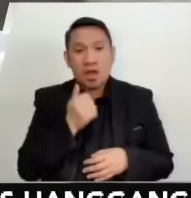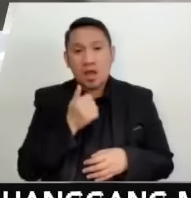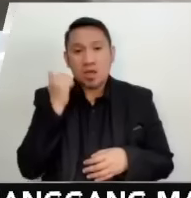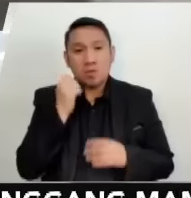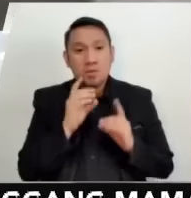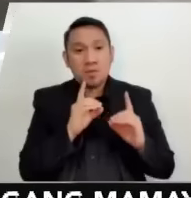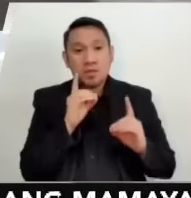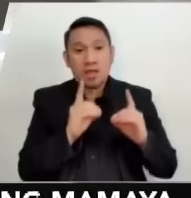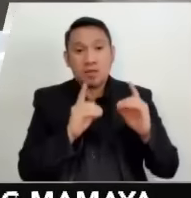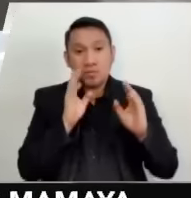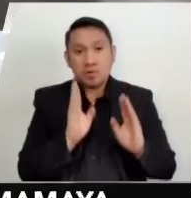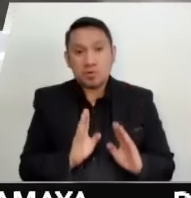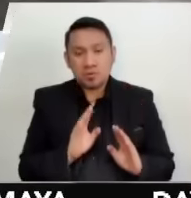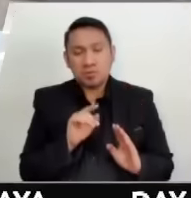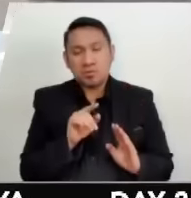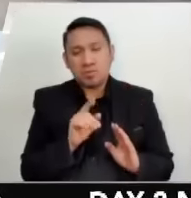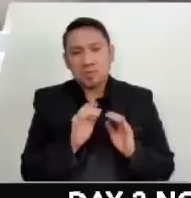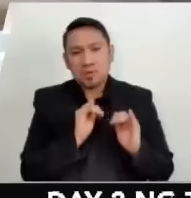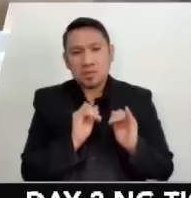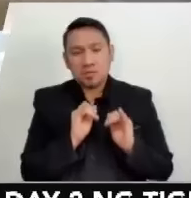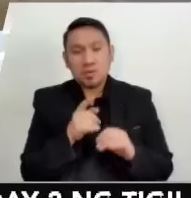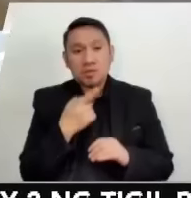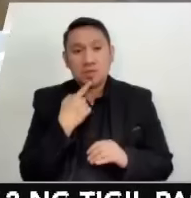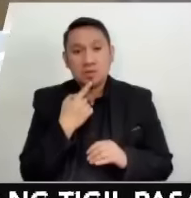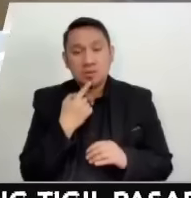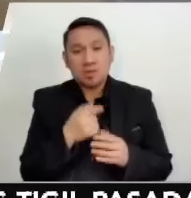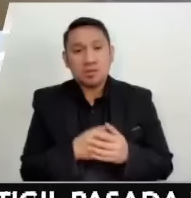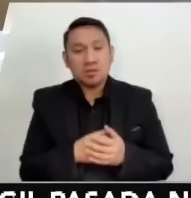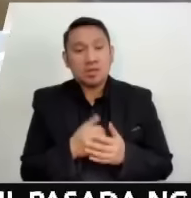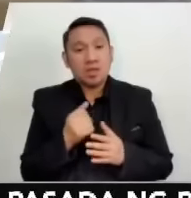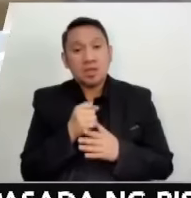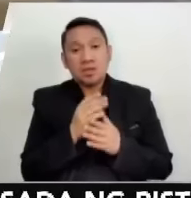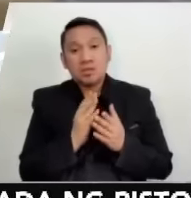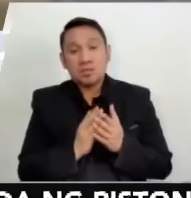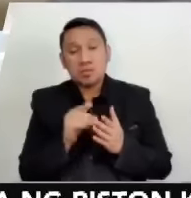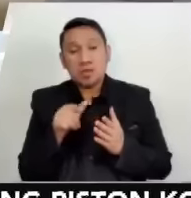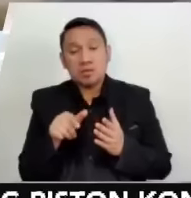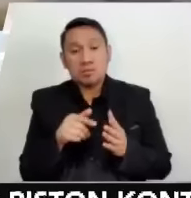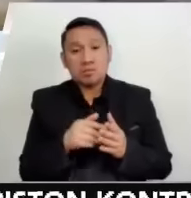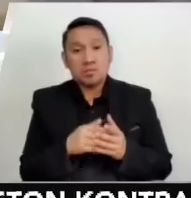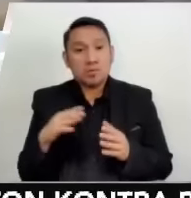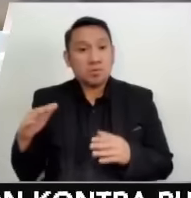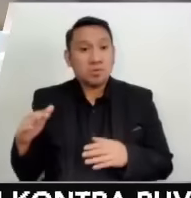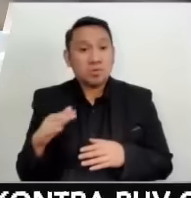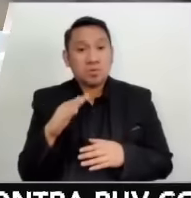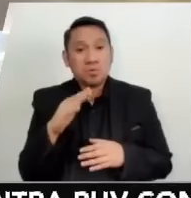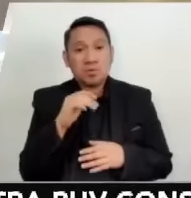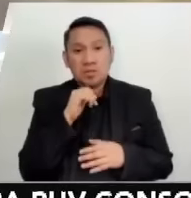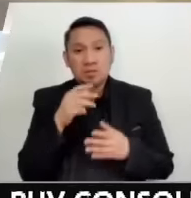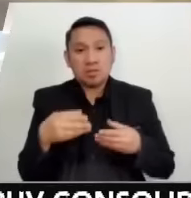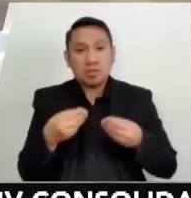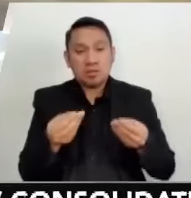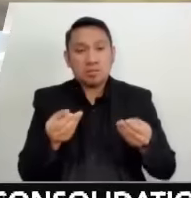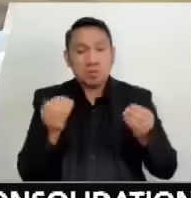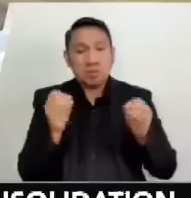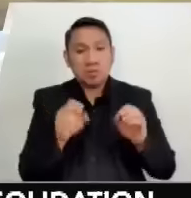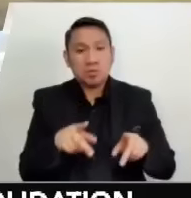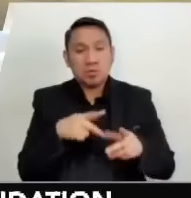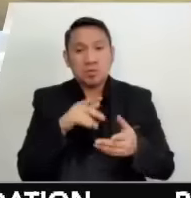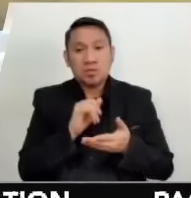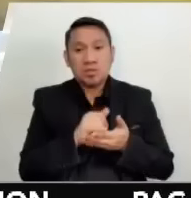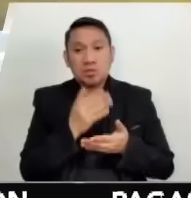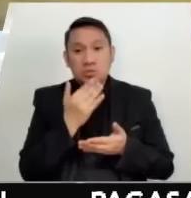raw niya hindi raw siya pinagbigyan ng ilang sasakyan ng paakyat na siya sa etsa satolan flyover kaya niya Nabangga ang mga barrier